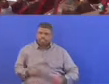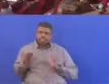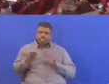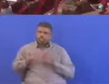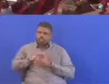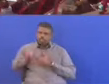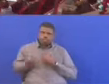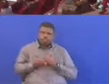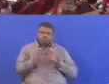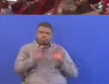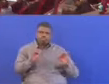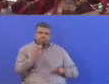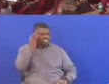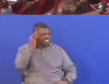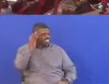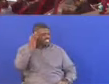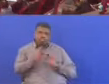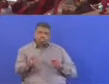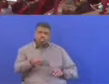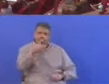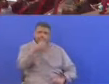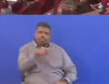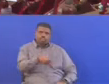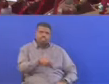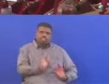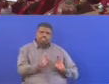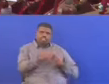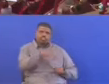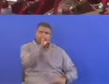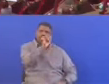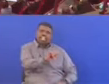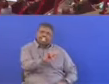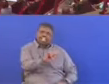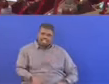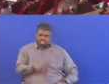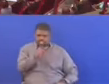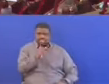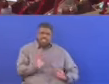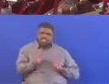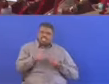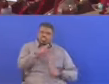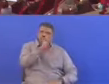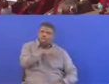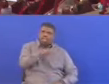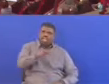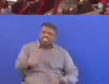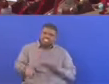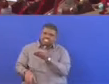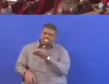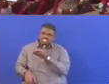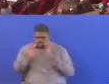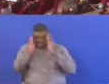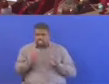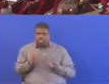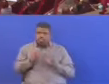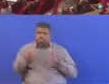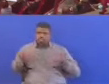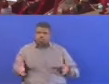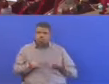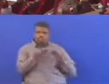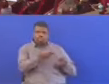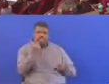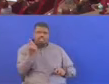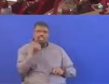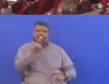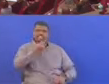rudia vizuri, sikika vizuri. Nipongeze sana timu ya Dar Young Africa, timu ya Wananchi, kwa heshima kubwa walioletea